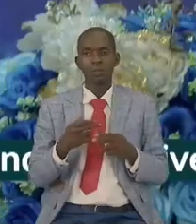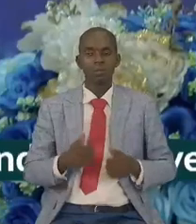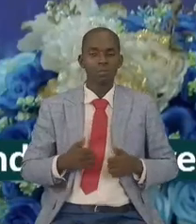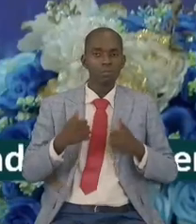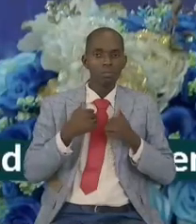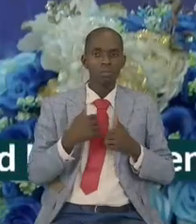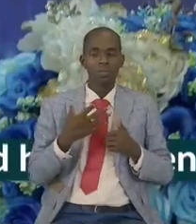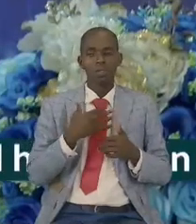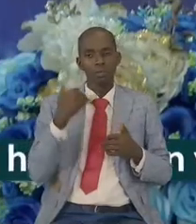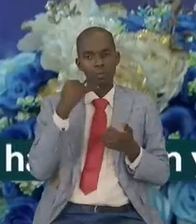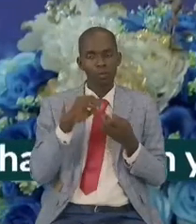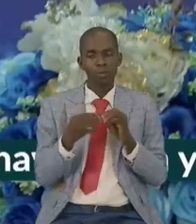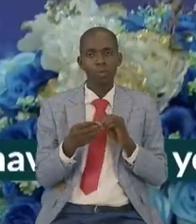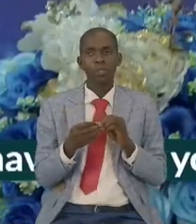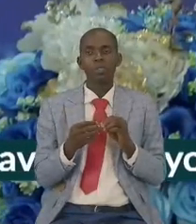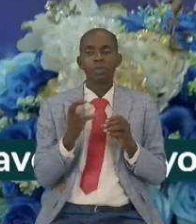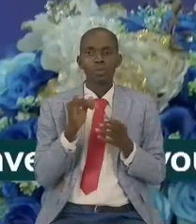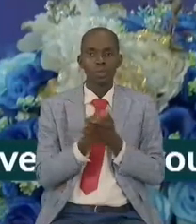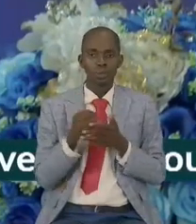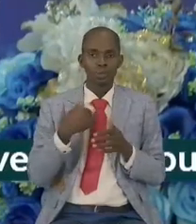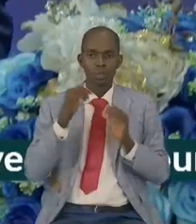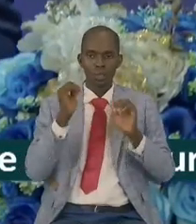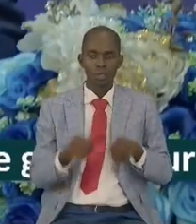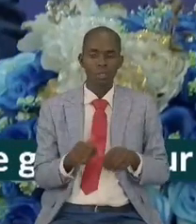Ne tardons pas.